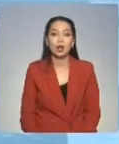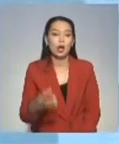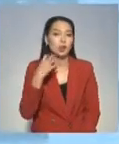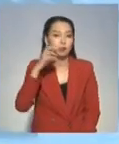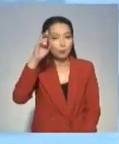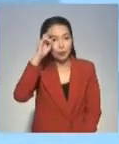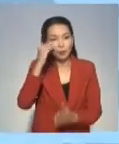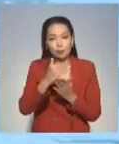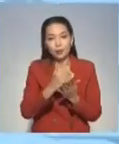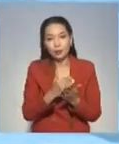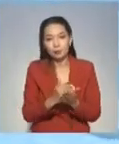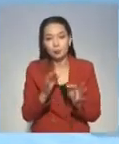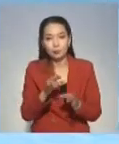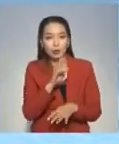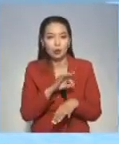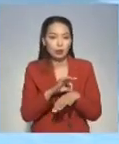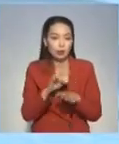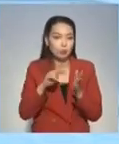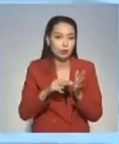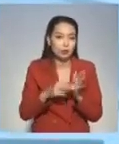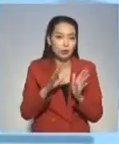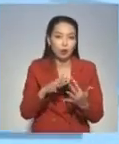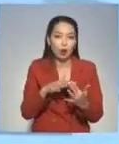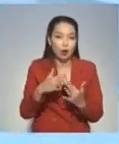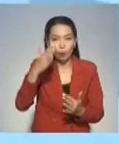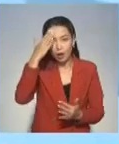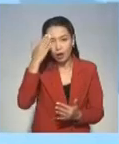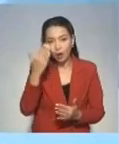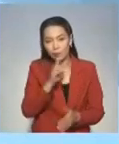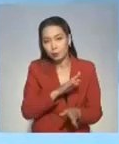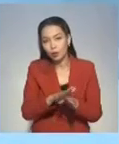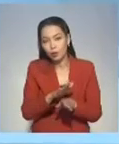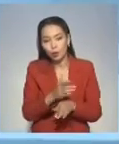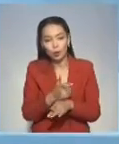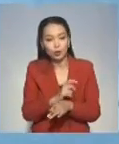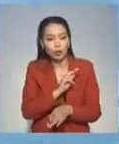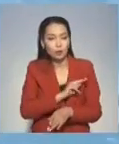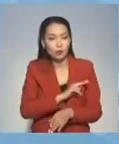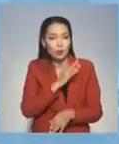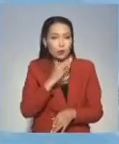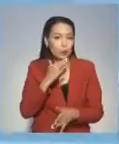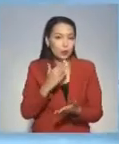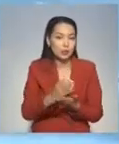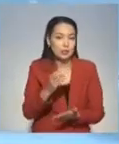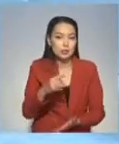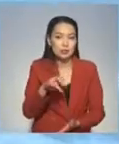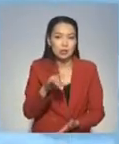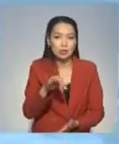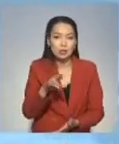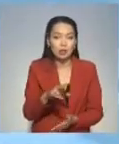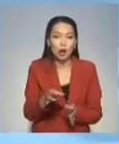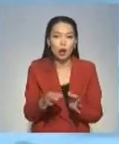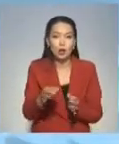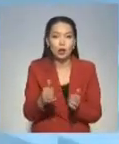Қызылордада мемлекеттік бағдарламаларды тиімді жүзеге асыруда. Ауыл әкімдері атқаратын жұмыс көп. Мәселен, Сырдария ауданына қарасты 6 елді